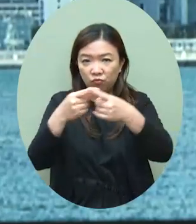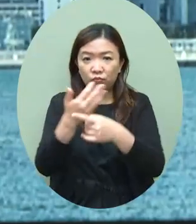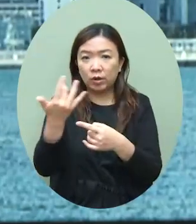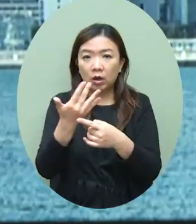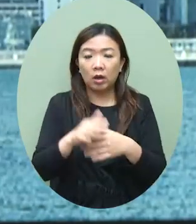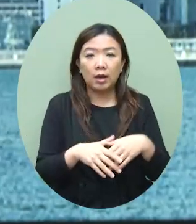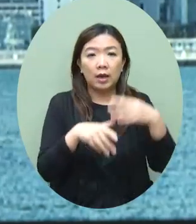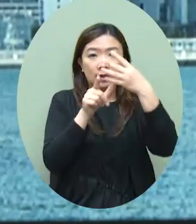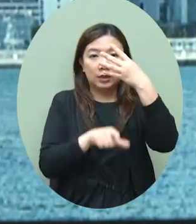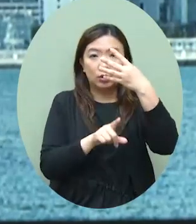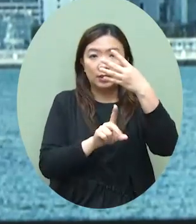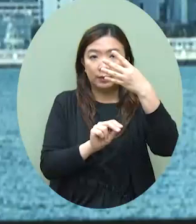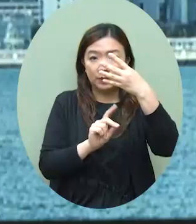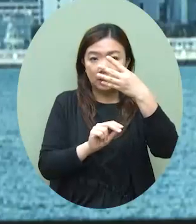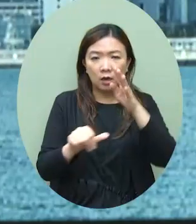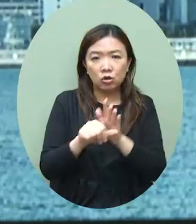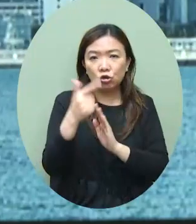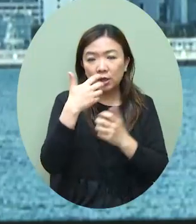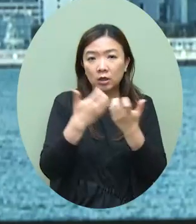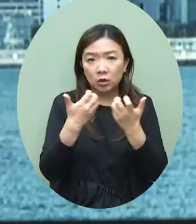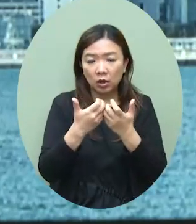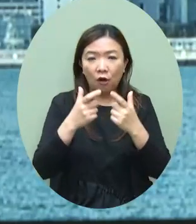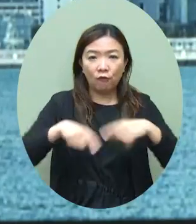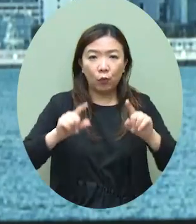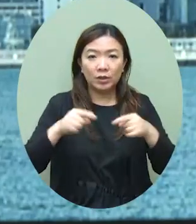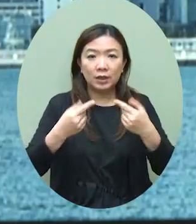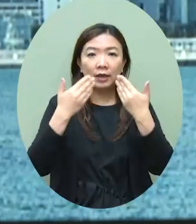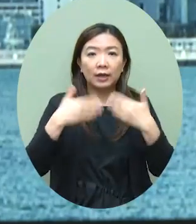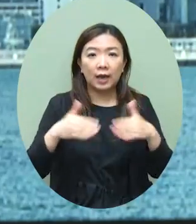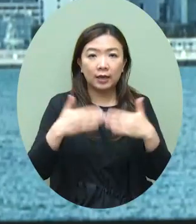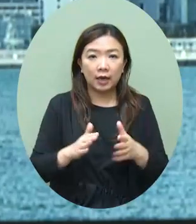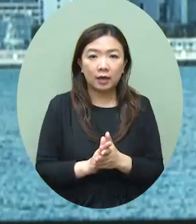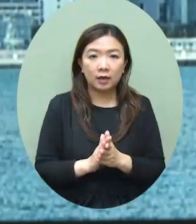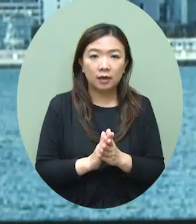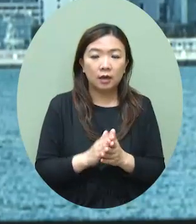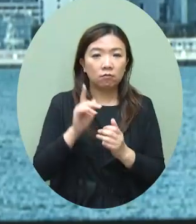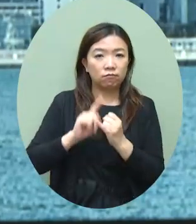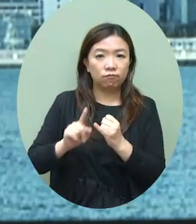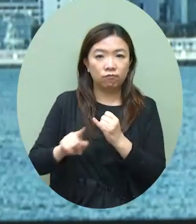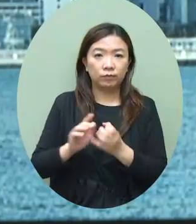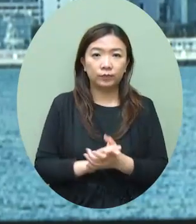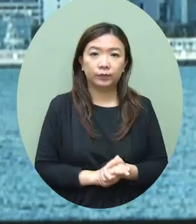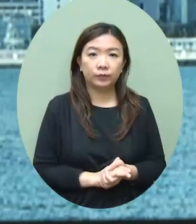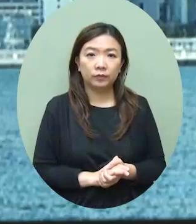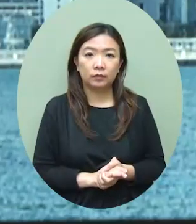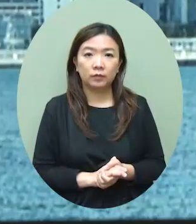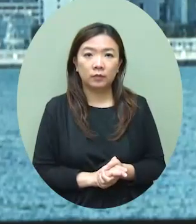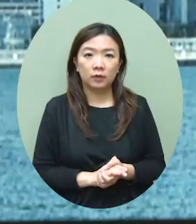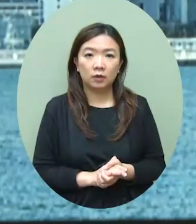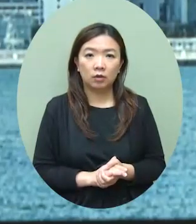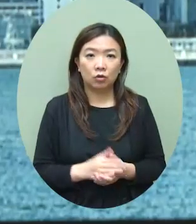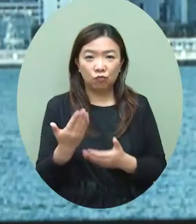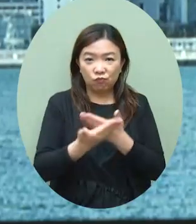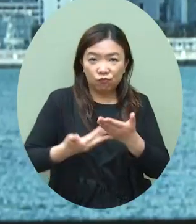字係4月17日，換句話說已經係復活節假期嘅期末啦。咁仍然係冇反彈嘅